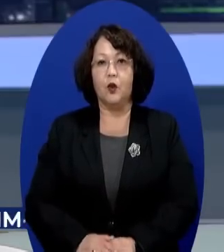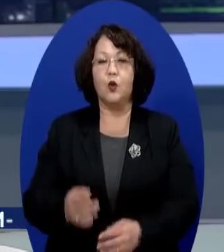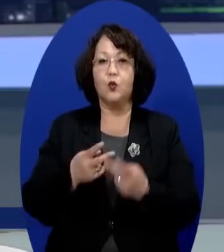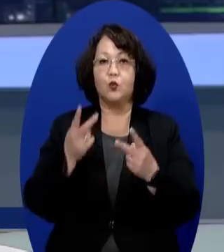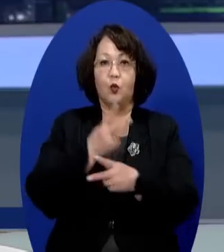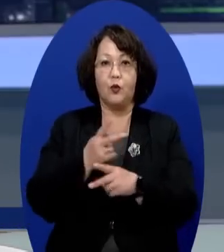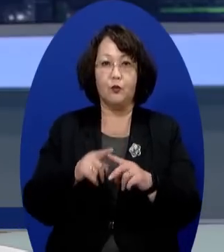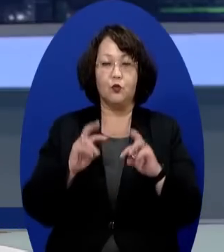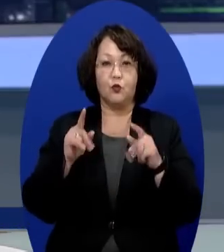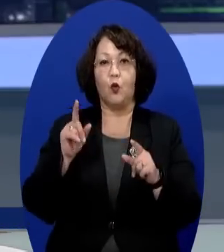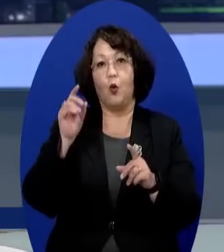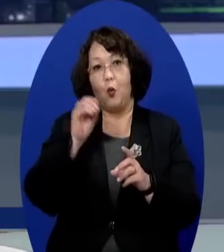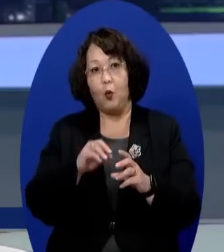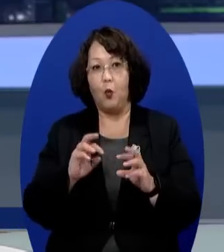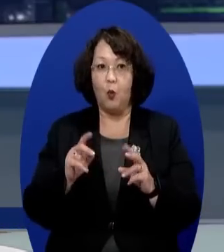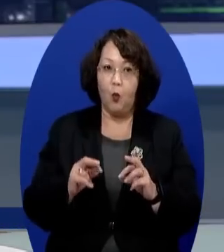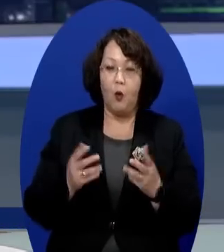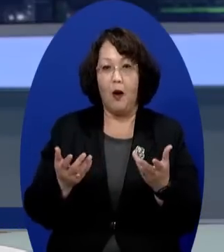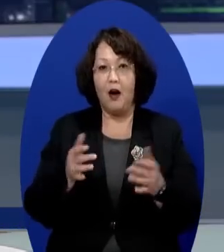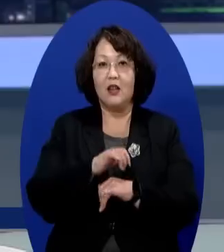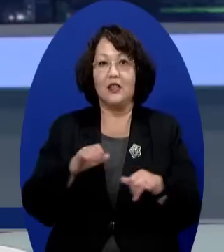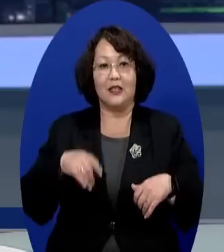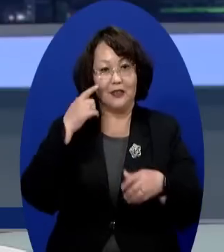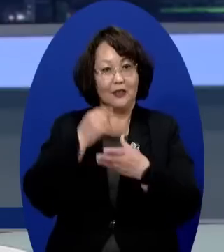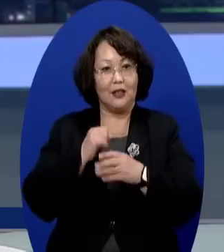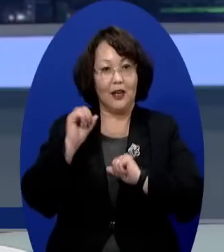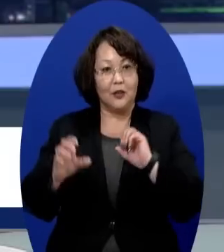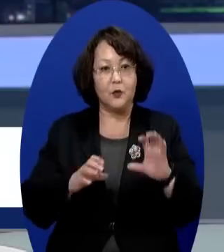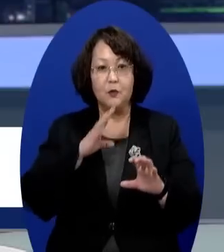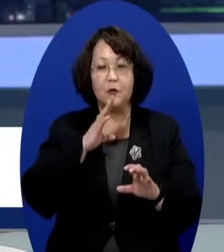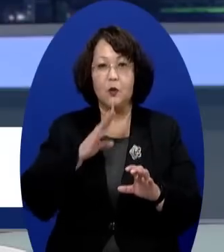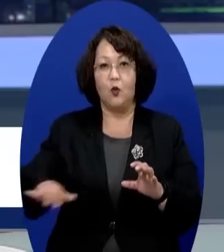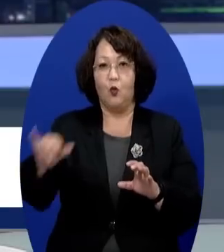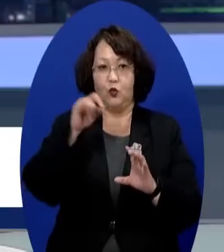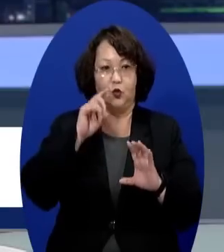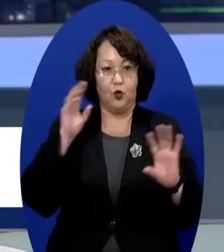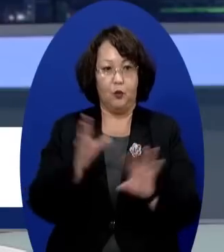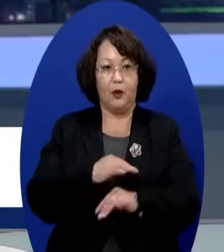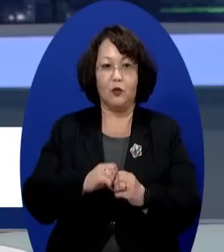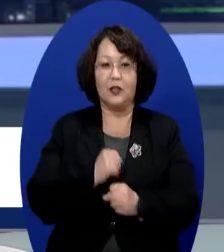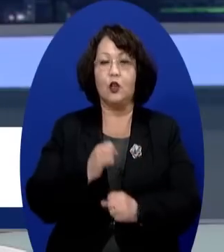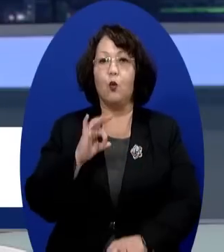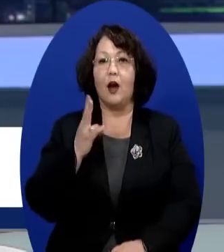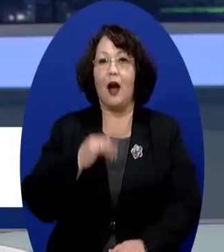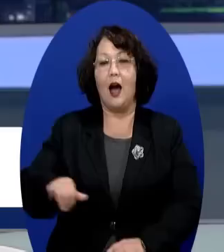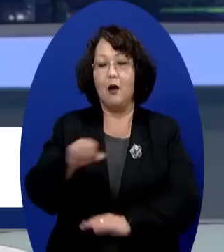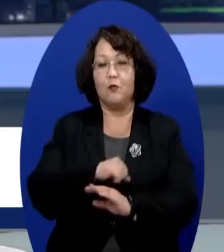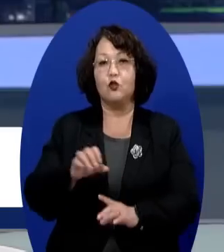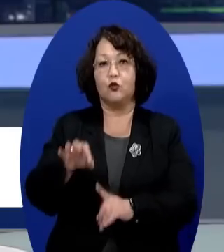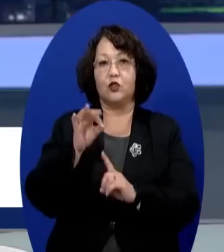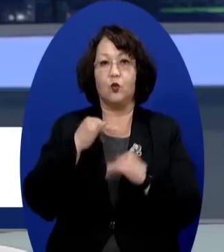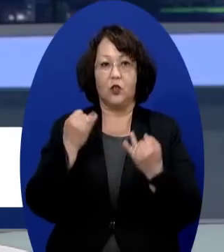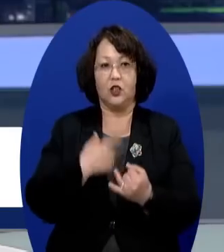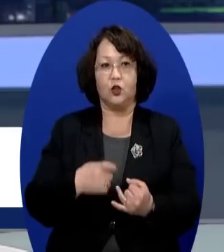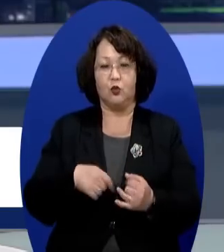Үндсүүлд нэмэлт өөрчлөлт оруулах эсэх асуудлаар ард нийтийн санал асуулгыг авах ажил орон даяар өрнөж байгаа. За энэ хүрээнд Өвөрхангай аймгаас сонгогдсон улсын хурлын гишүүд орон